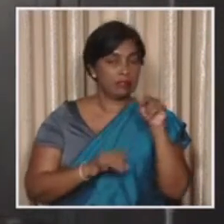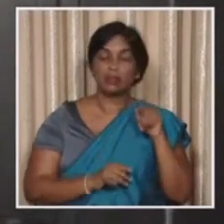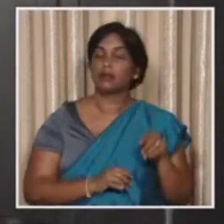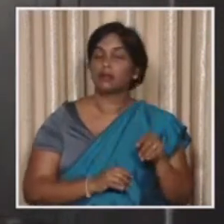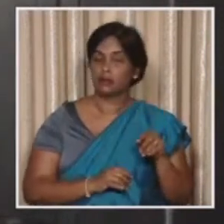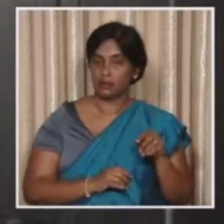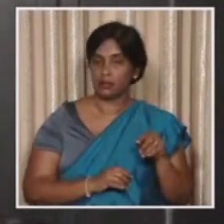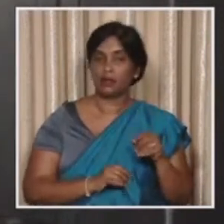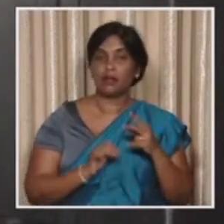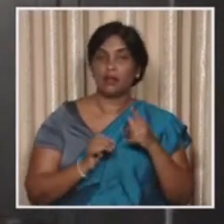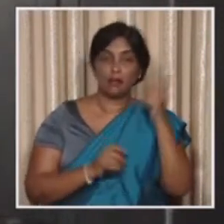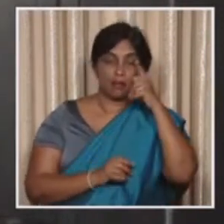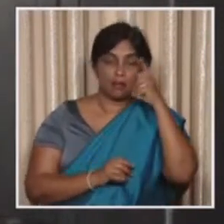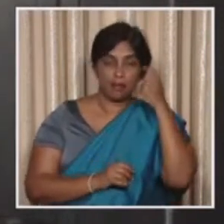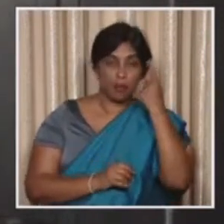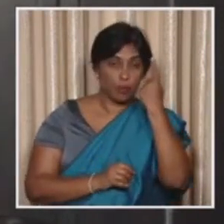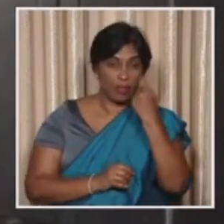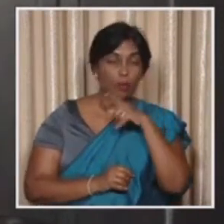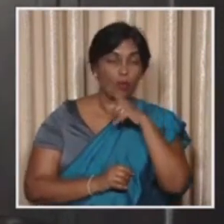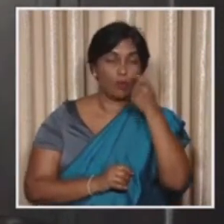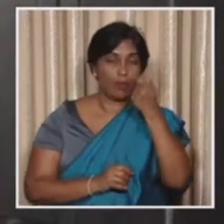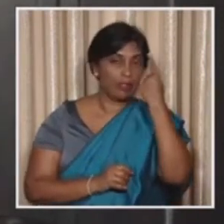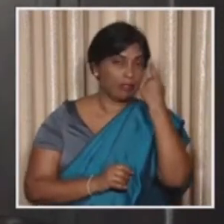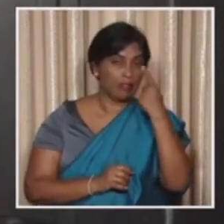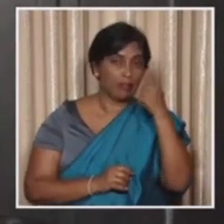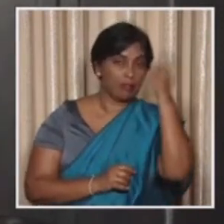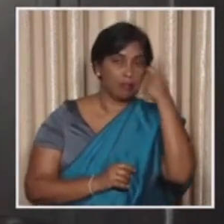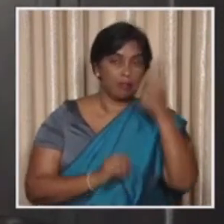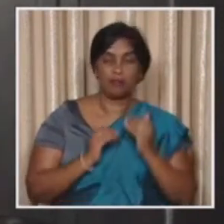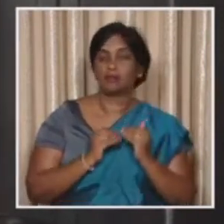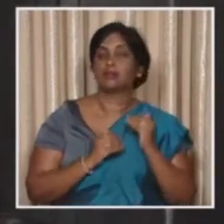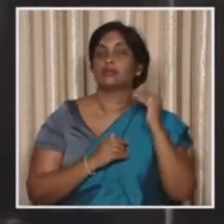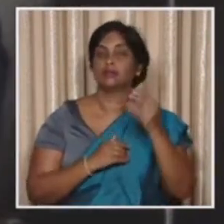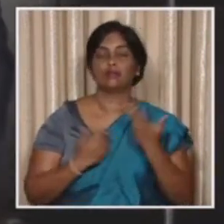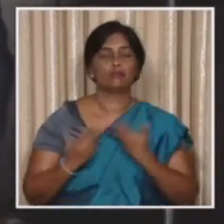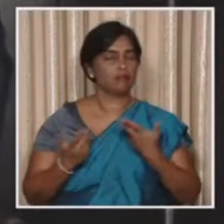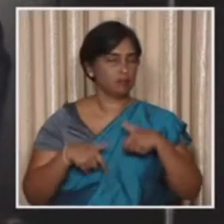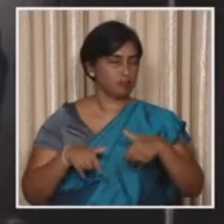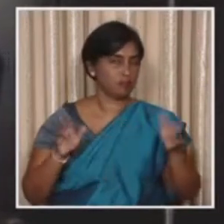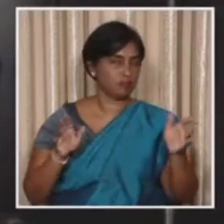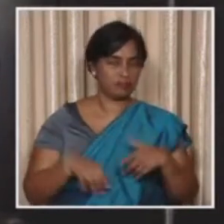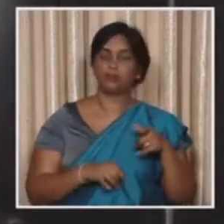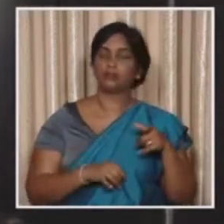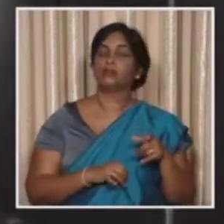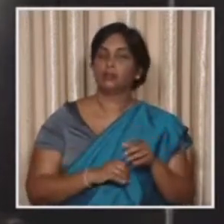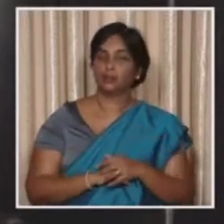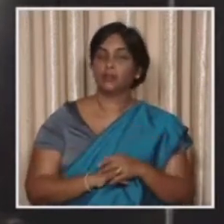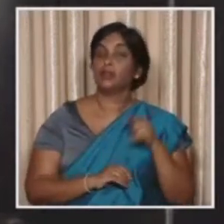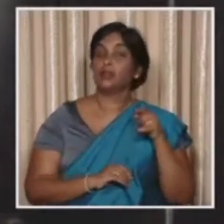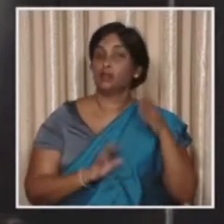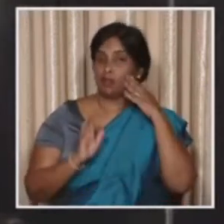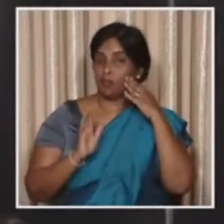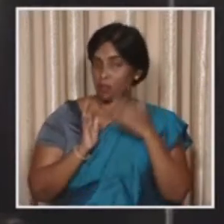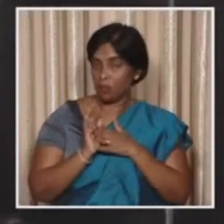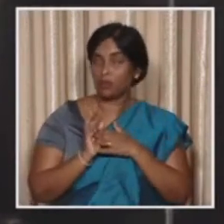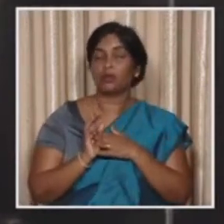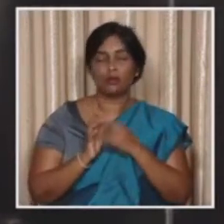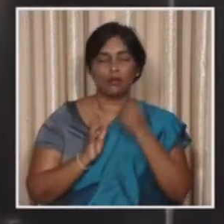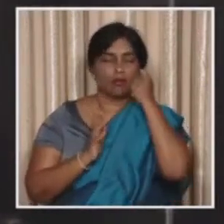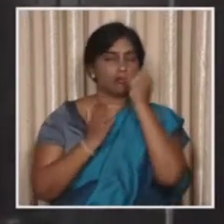முன்னகர முடியாது, அதற்கான வருமான வழி ஒன்று இல்லை. இங்கே அது தொடர்பாக எந்த ஒன்றும் பேசப்பட்டதாக